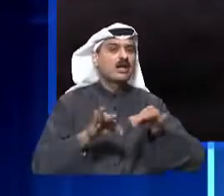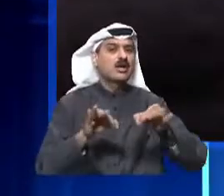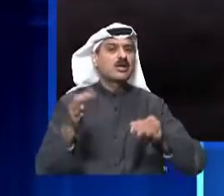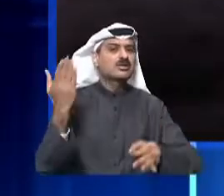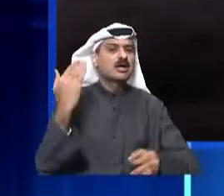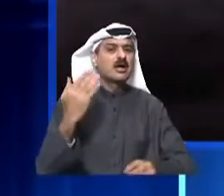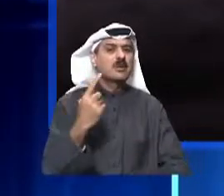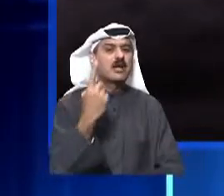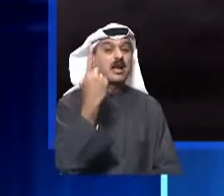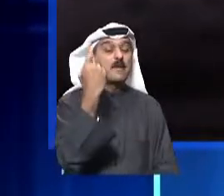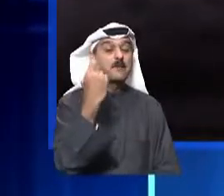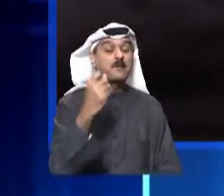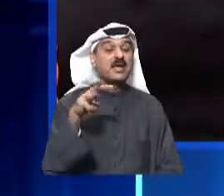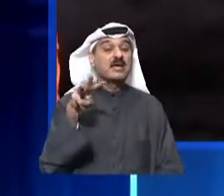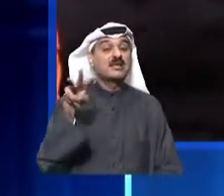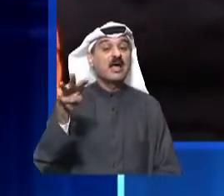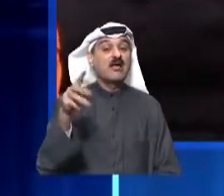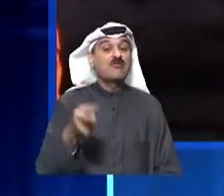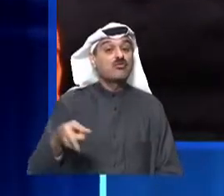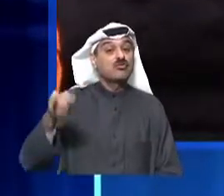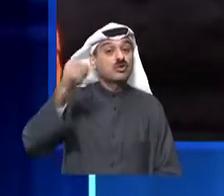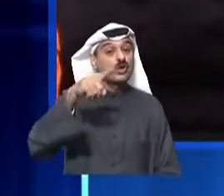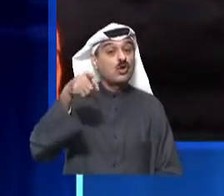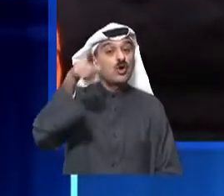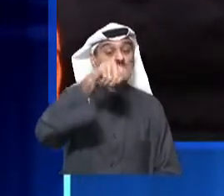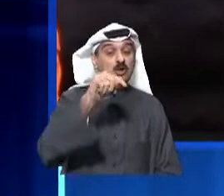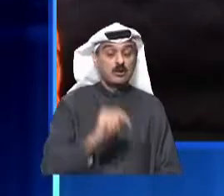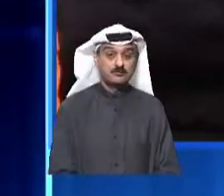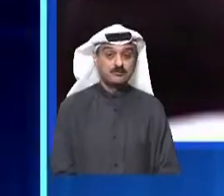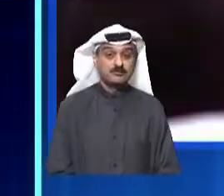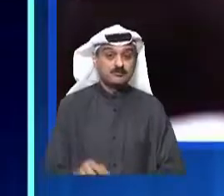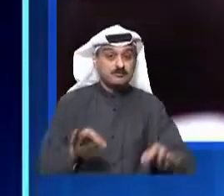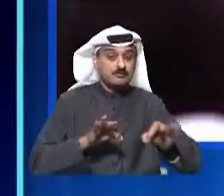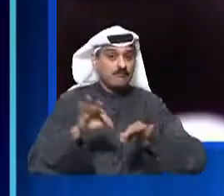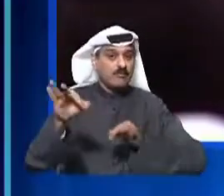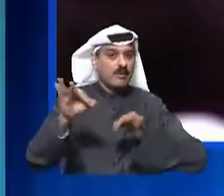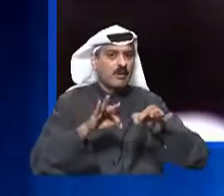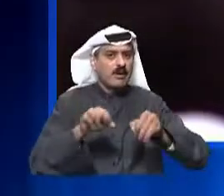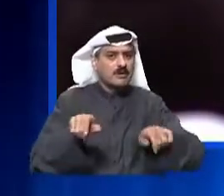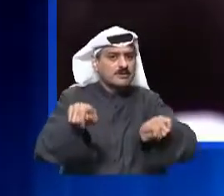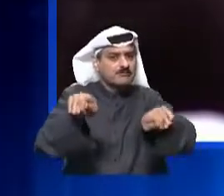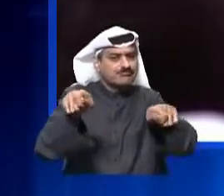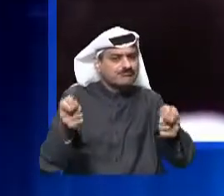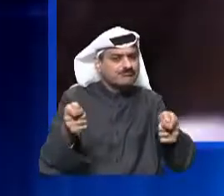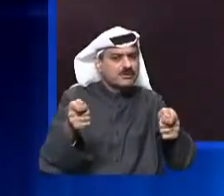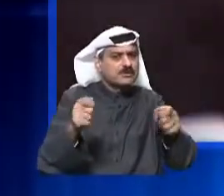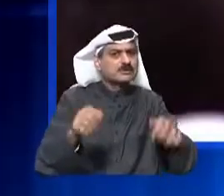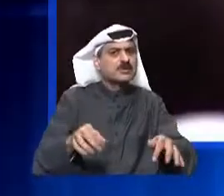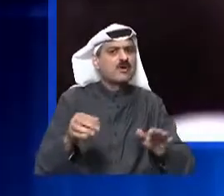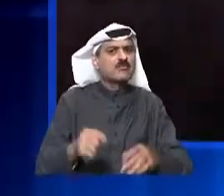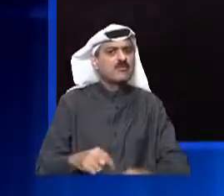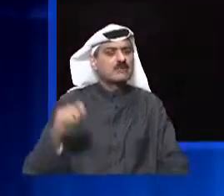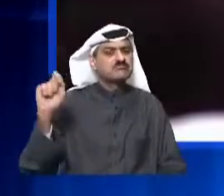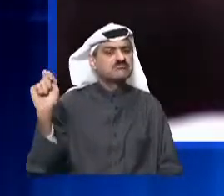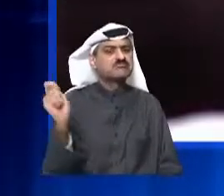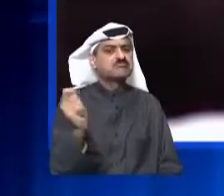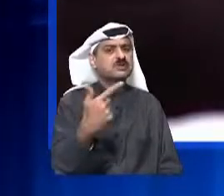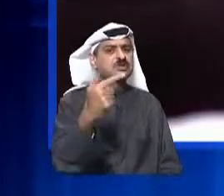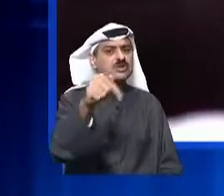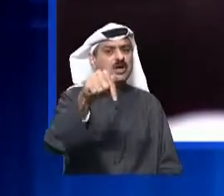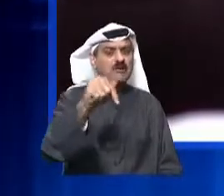حالة يوميا، وأن هذا يعني أن خطتها لرفع القيود ستكون سارية